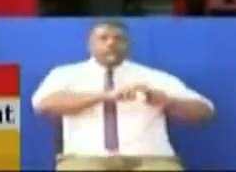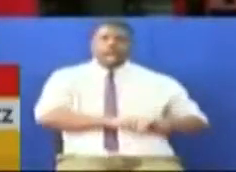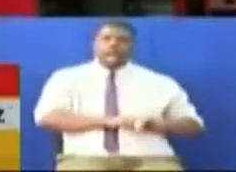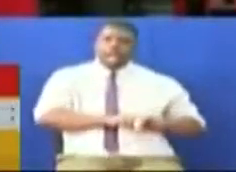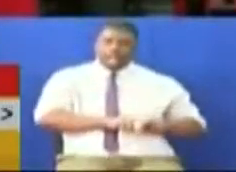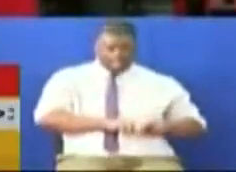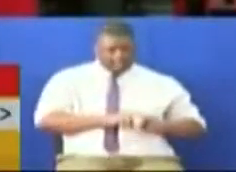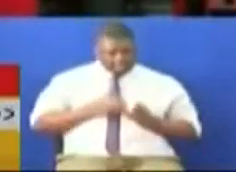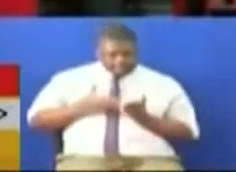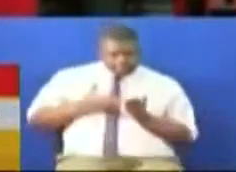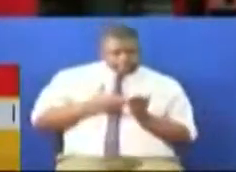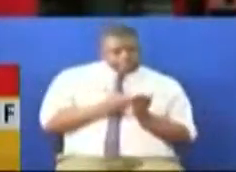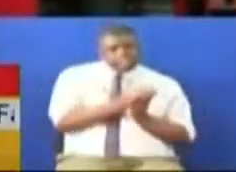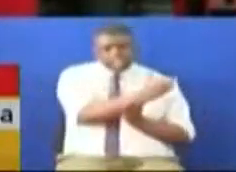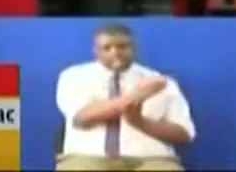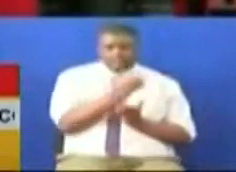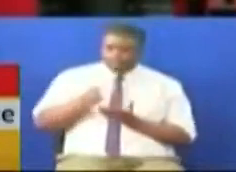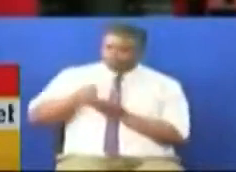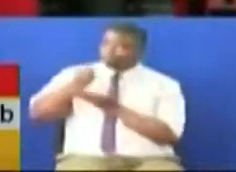kupitisha budget